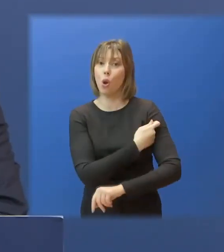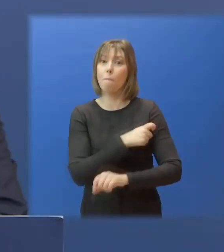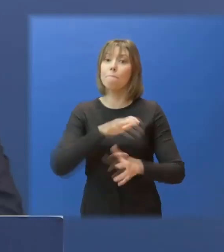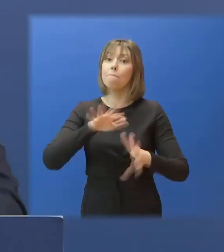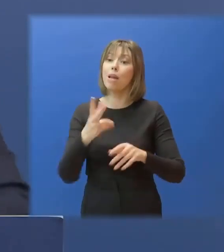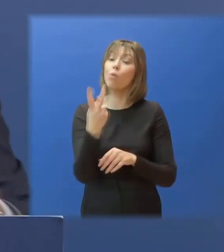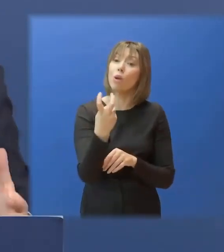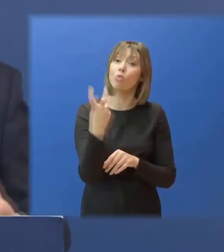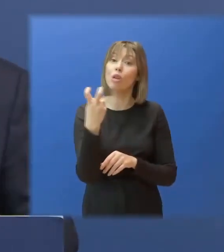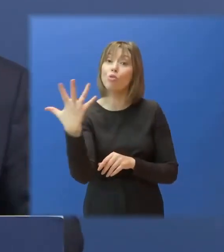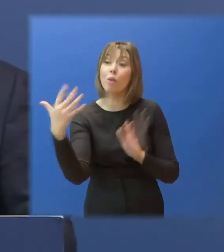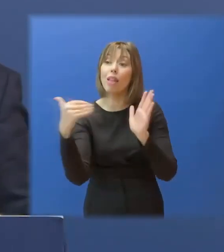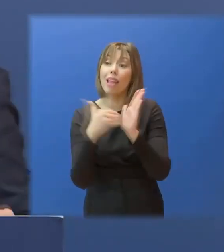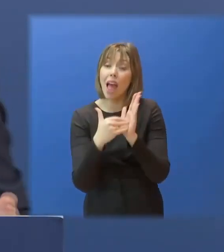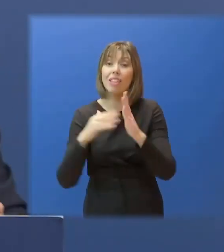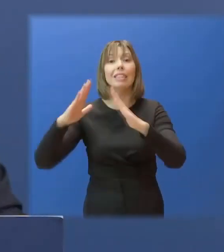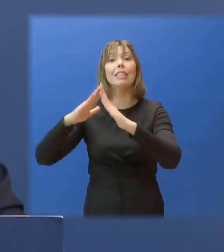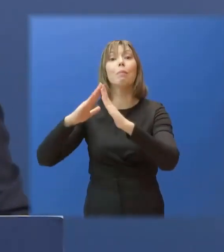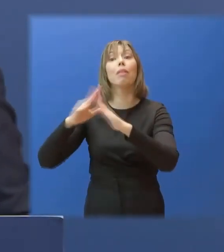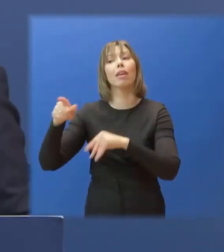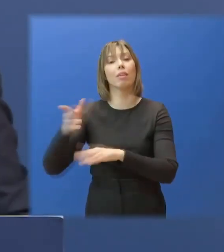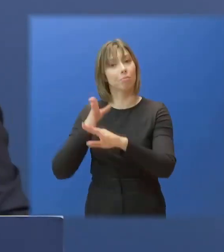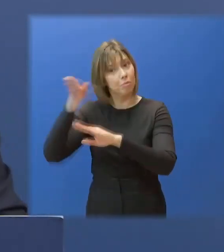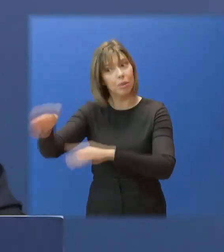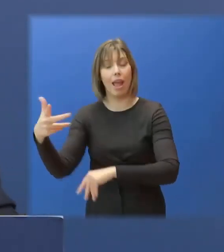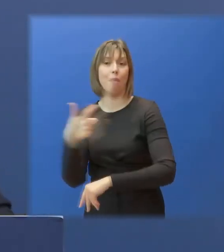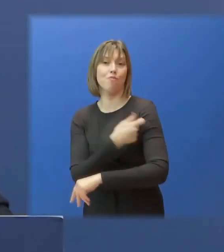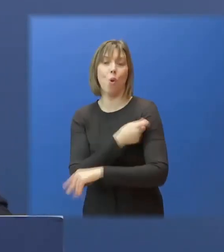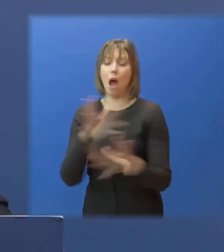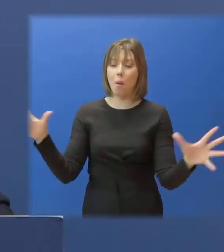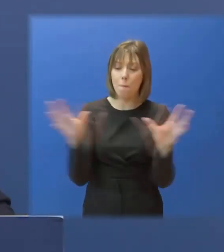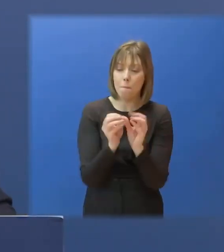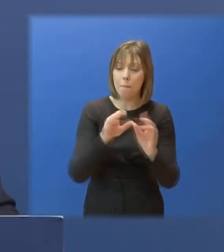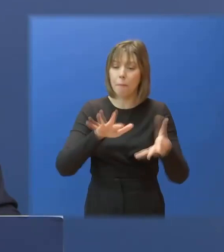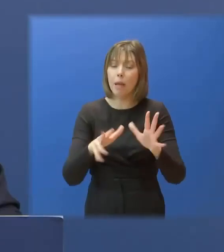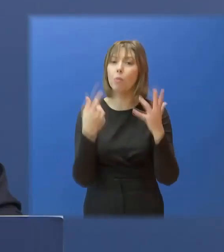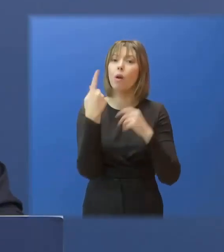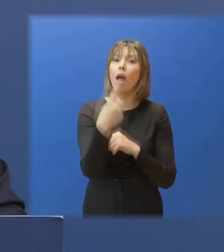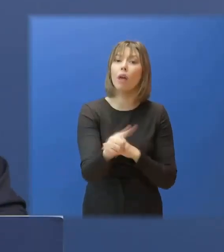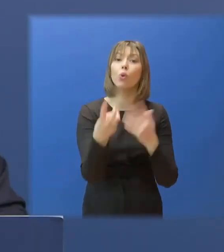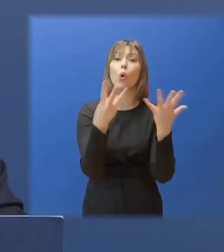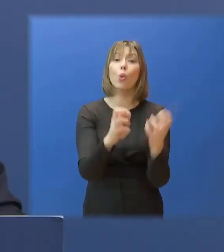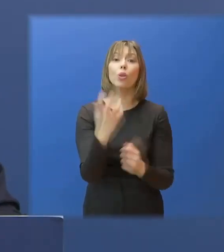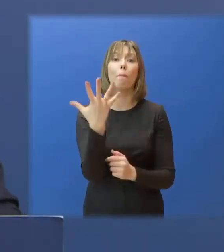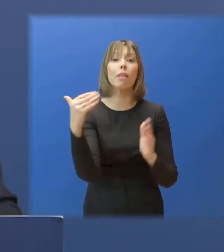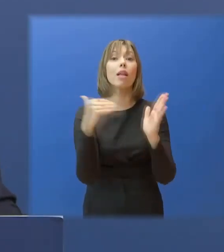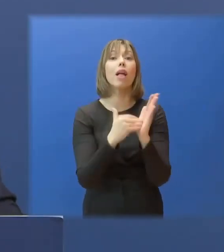κατοίκον ραντεβού. Αν τα αθροίσει κανείς αυτά, πλησιάζει σε ένα αριθμό κοντά σε 185.000. Έχουμε ένα